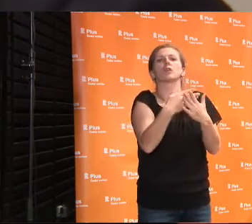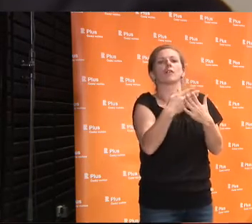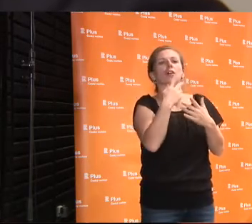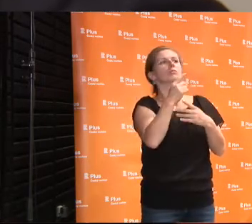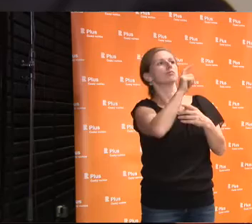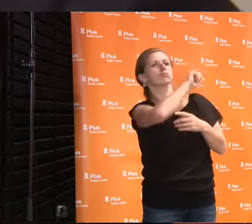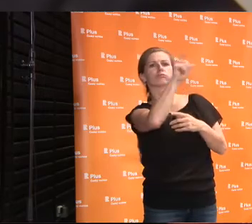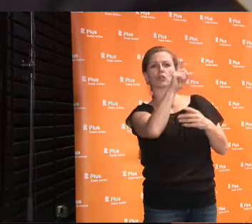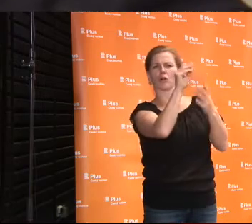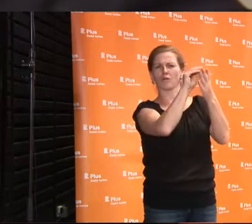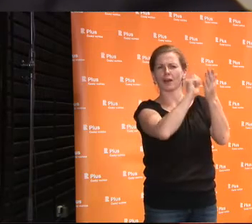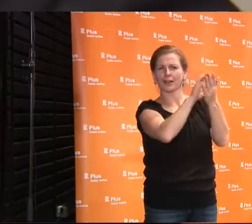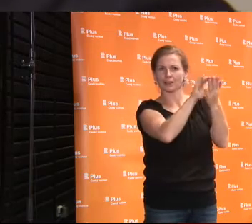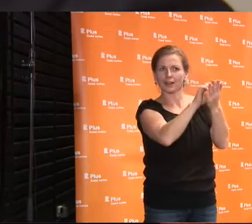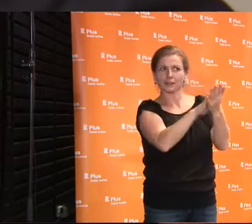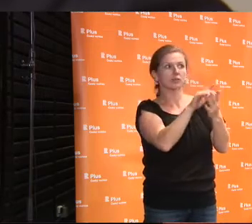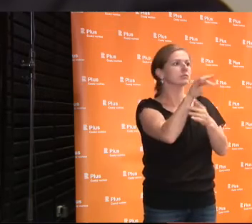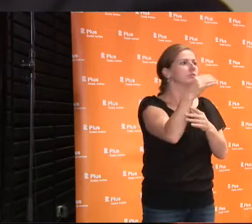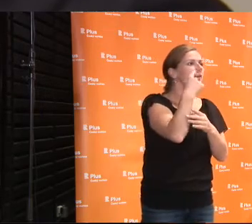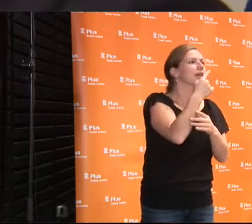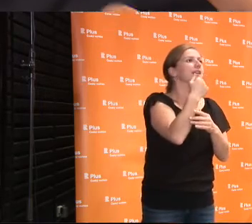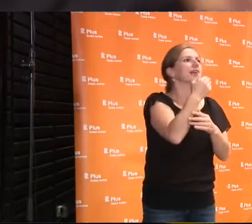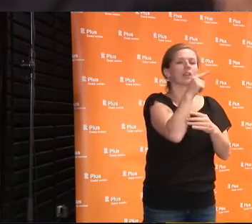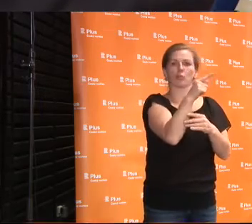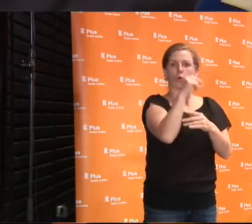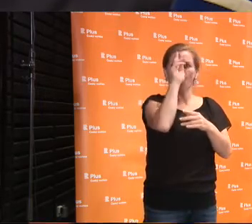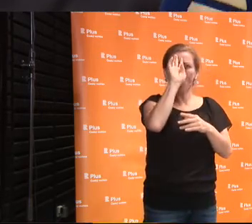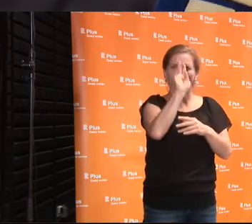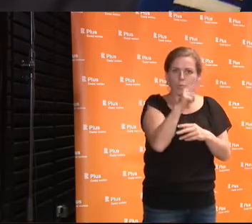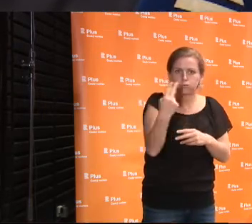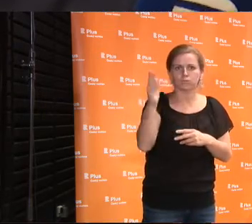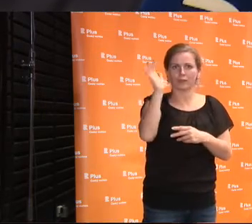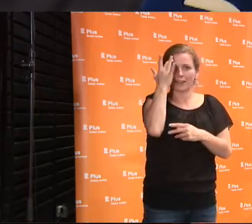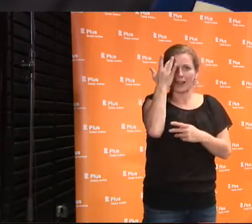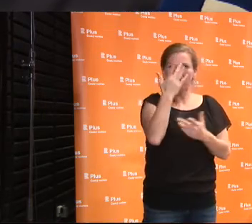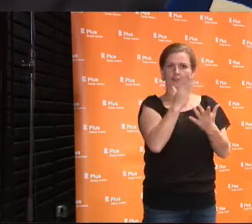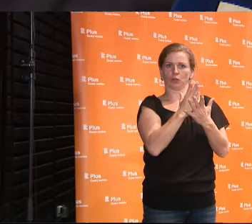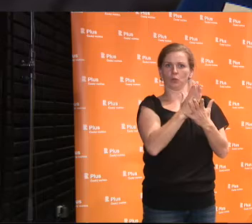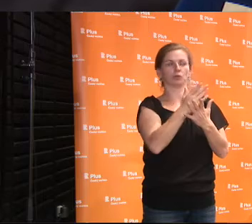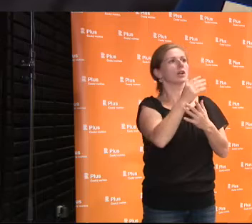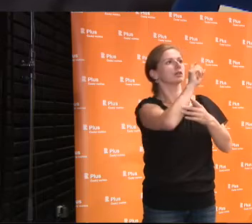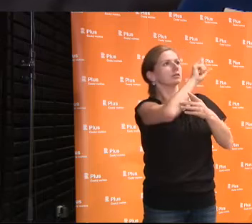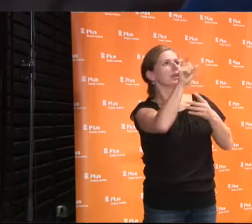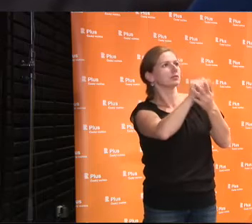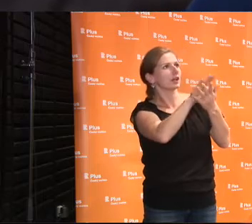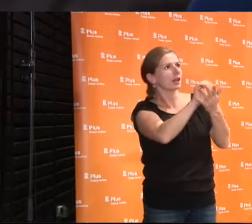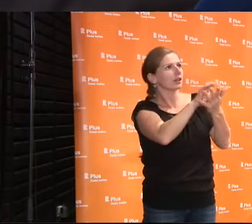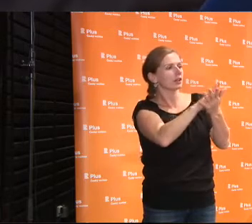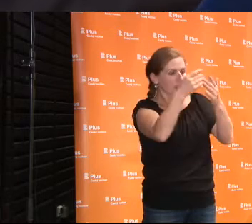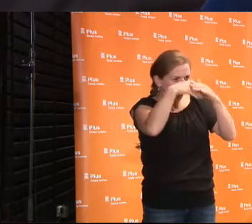Pomocí nástrojů umělé inteligence budeme schopni 100% třeba ty informace, které jsou v těch